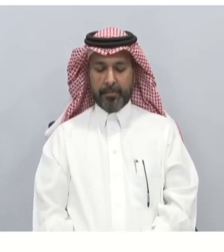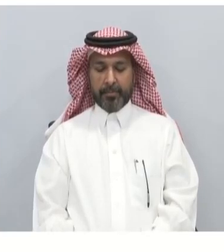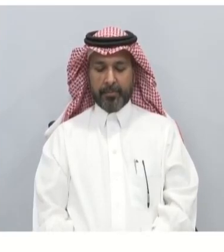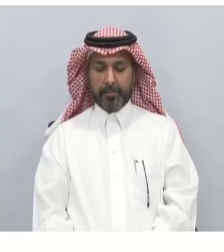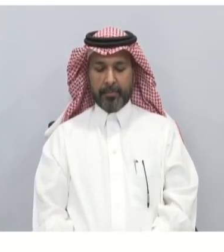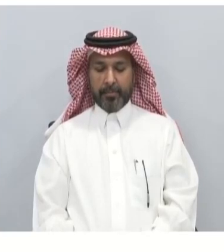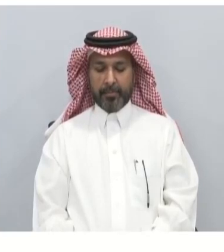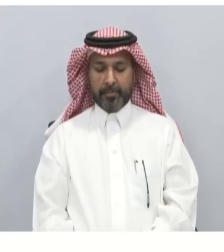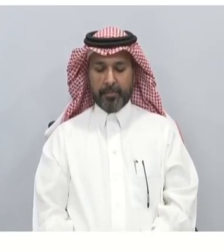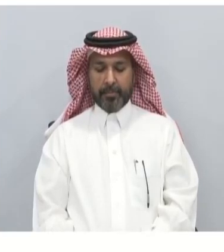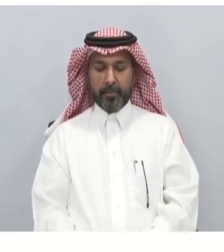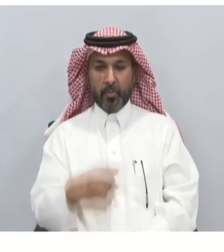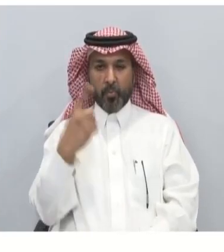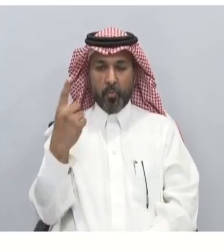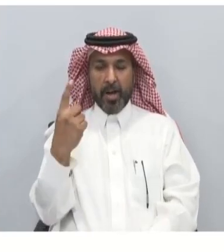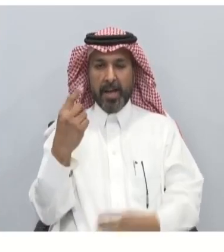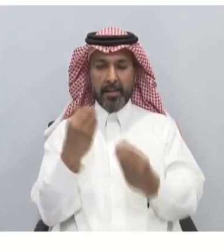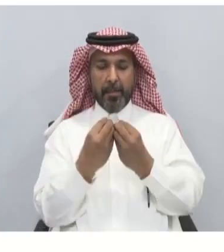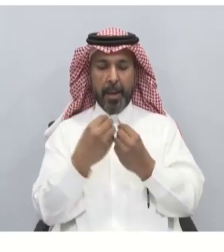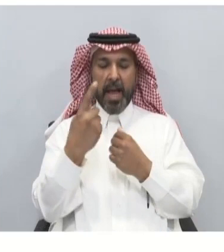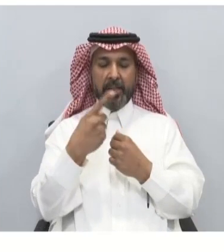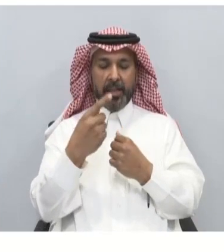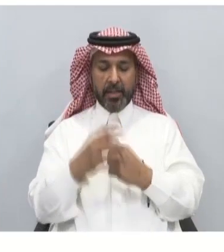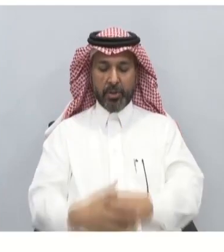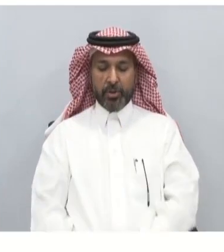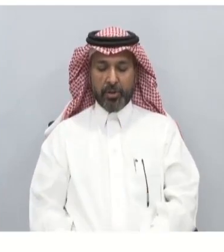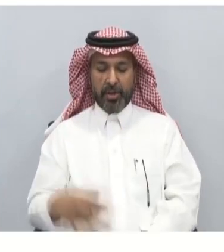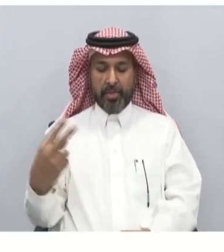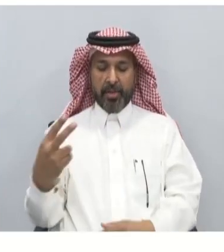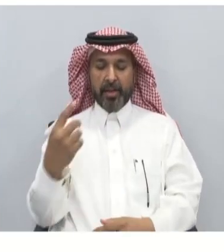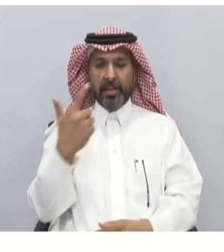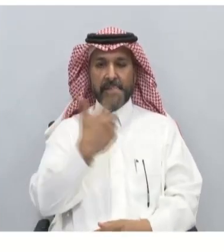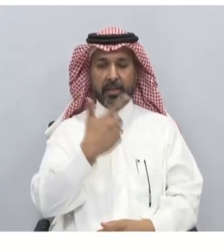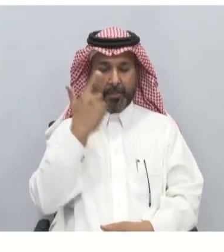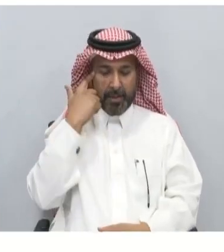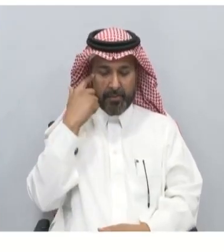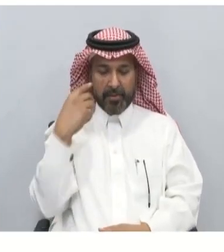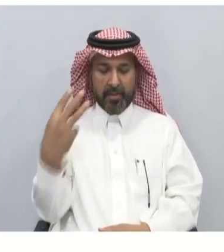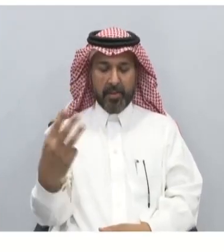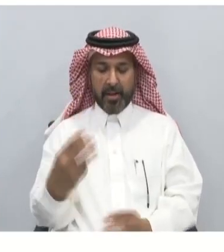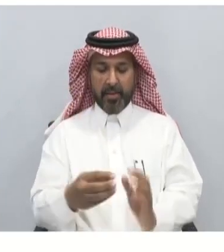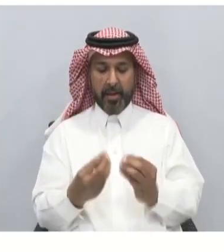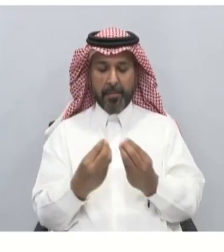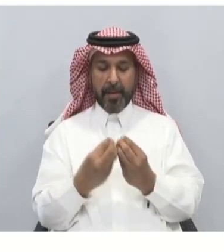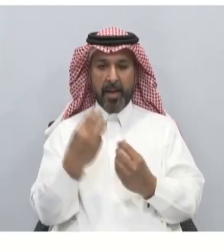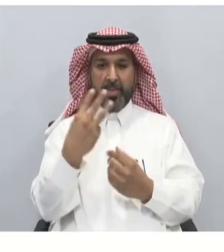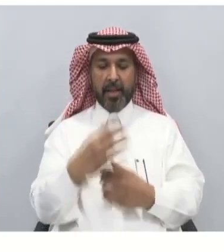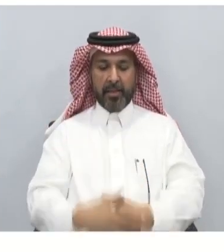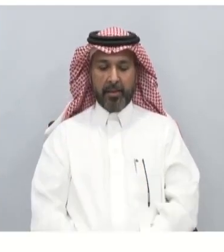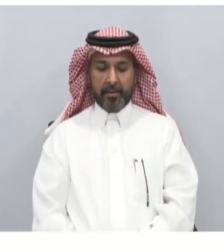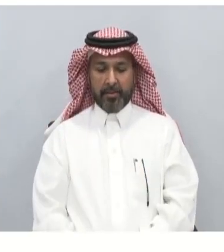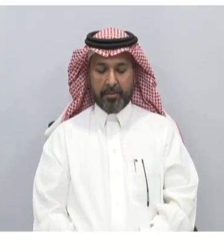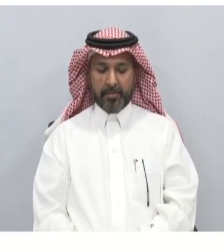واذا كانت واحد قرنفل اقحوان 11، واذا كانت اثنين قرنفل اقحوان 7، واذا كانت ثلاثه قرنفل معناتها اقحوان